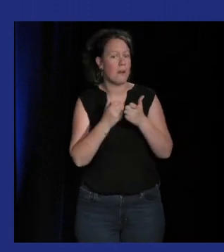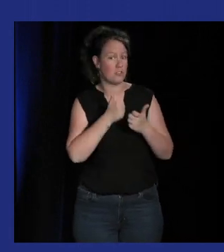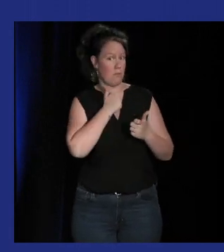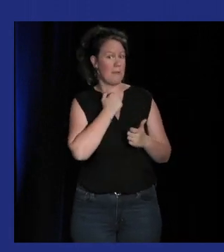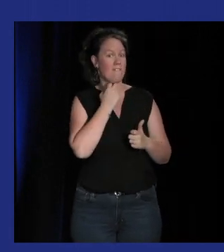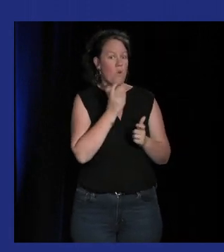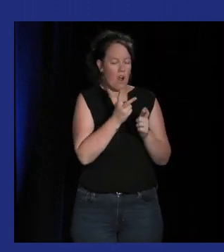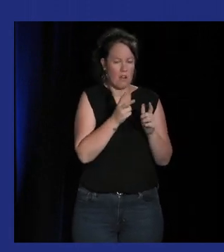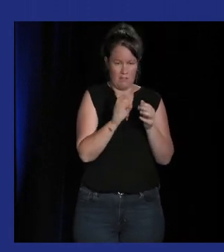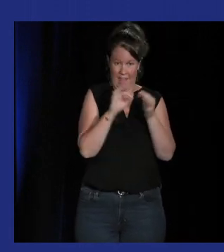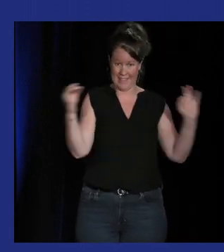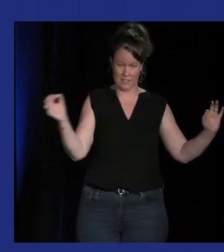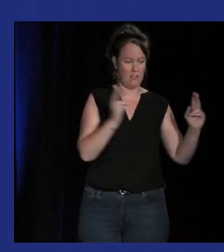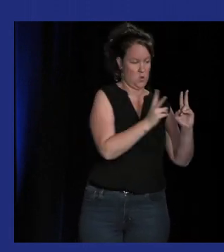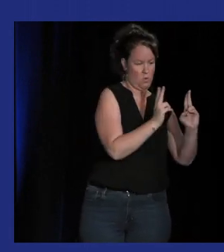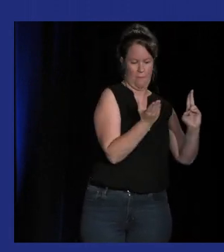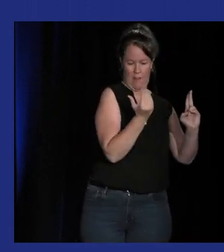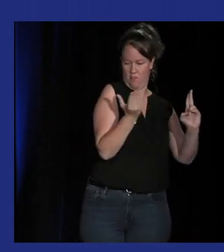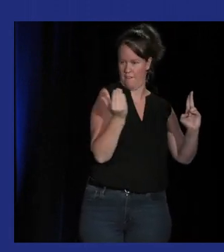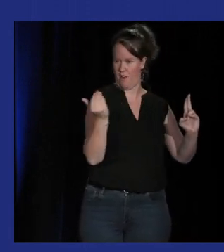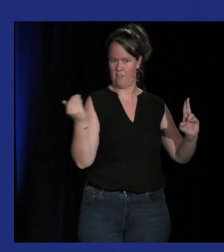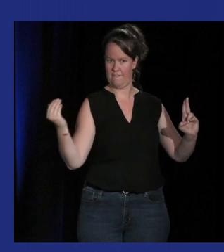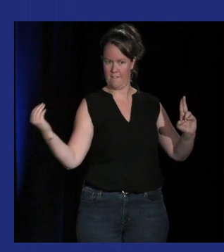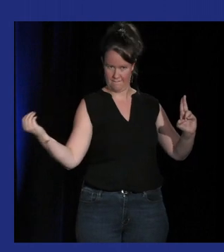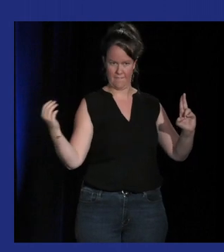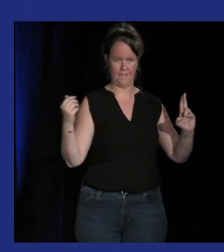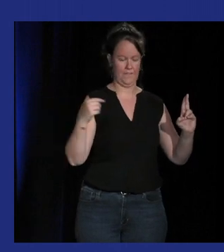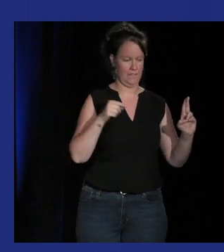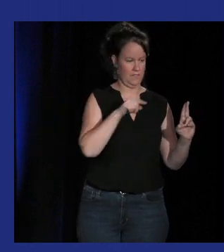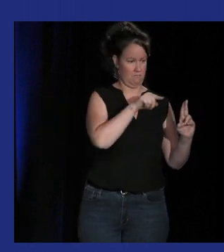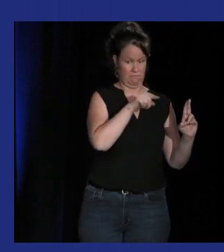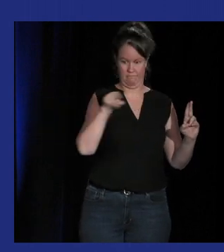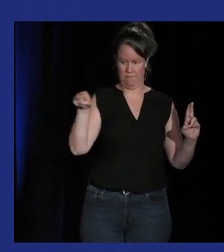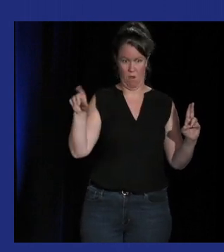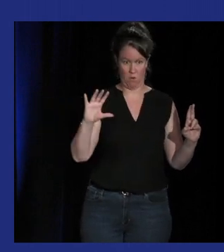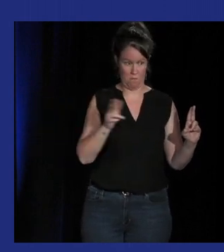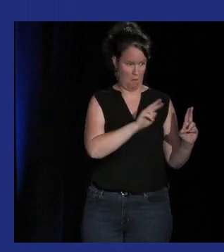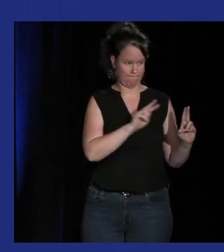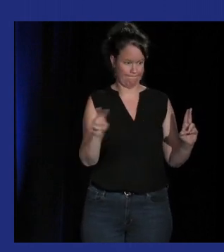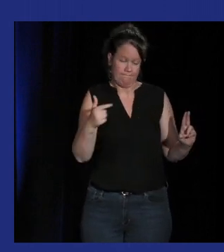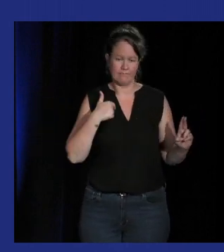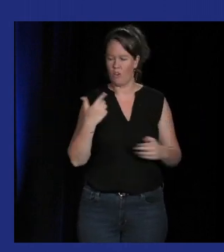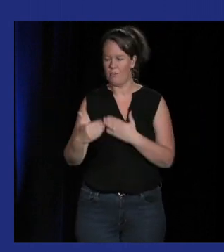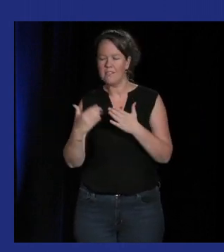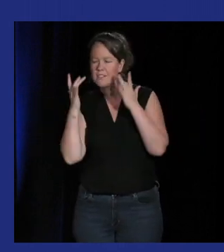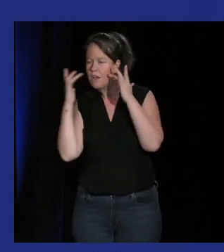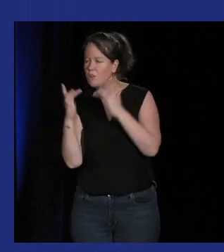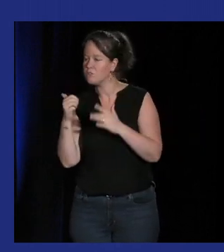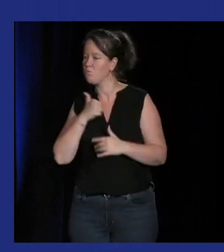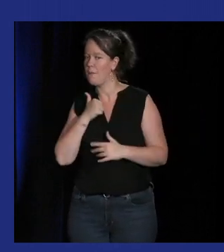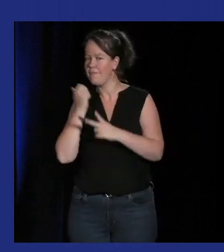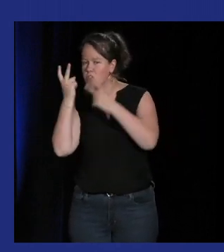plutôt mon expérience personnelle avec le chant en chantant des langues que je comprenais pas et en fait j'ai